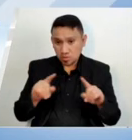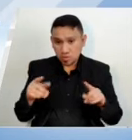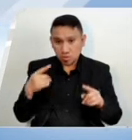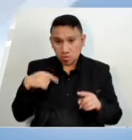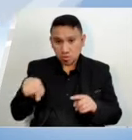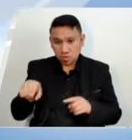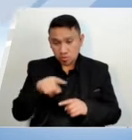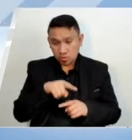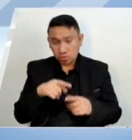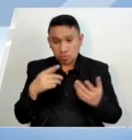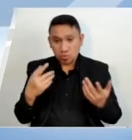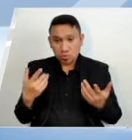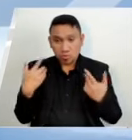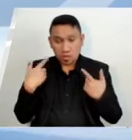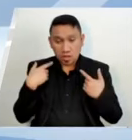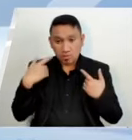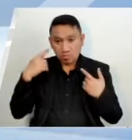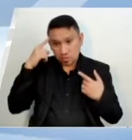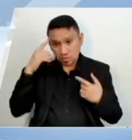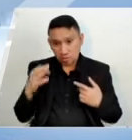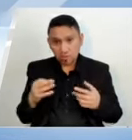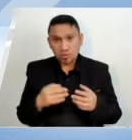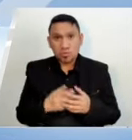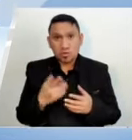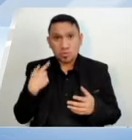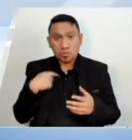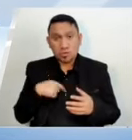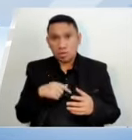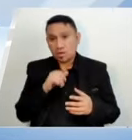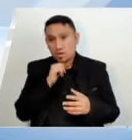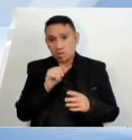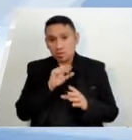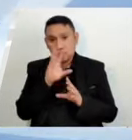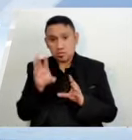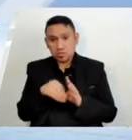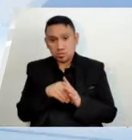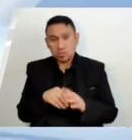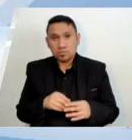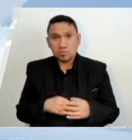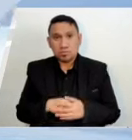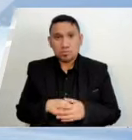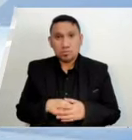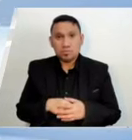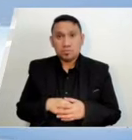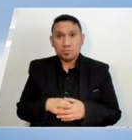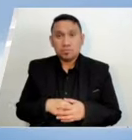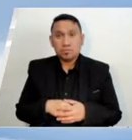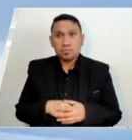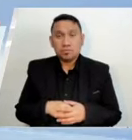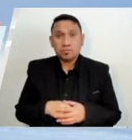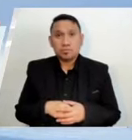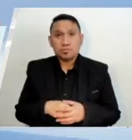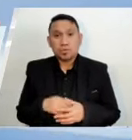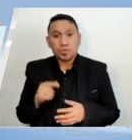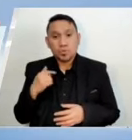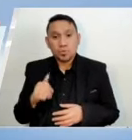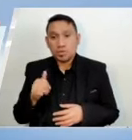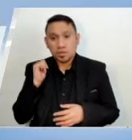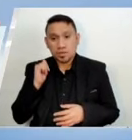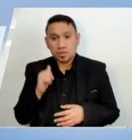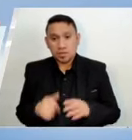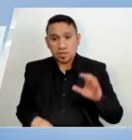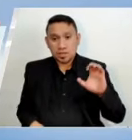major decision out kami we oppose ilo to Mr chair because that will